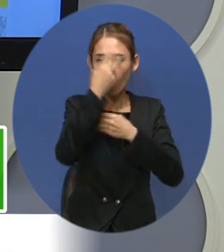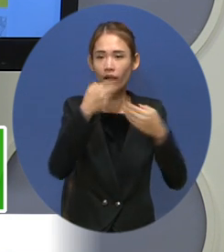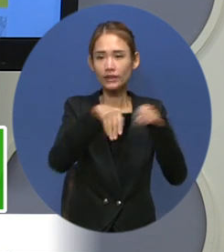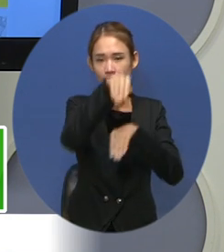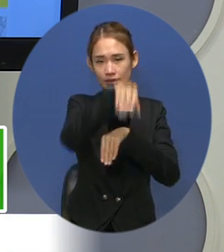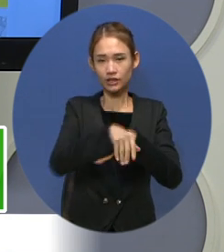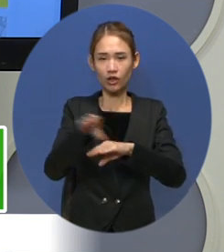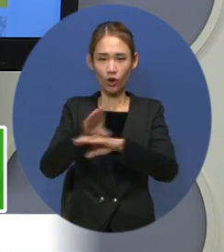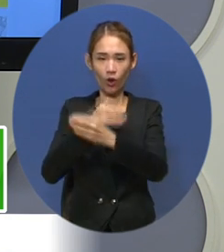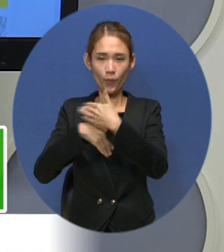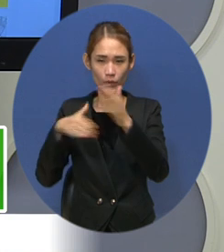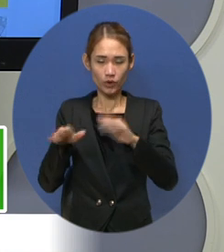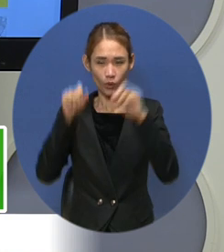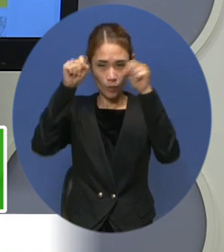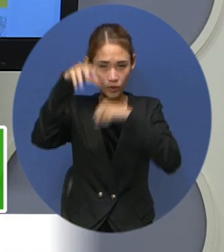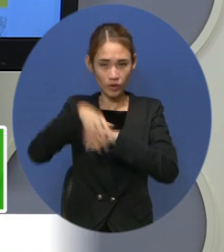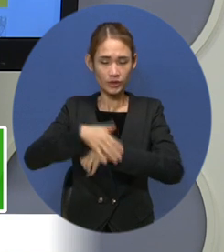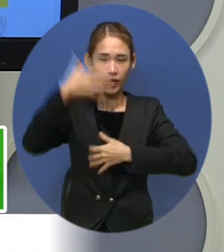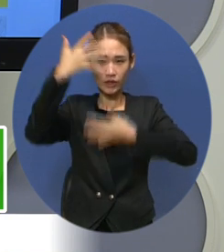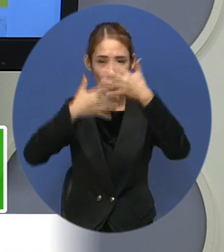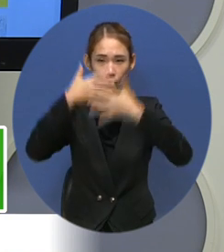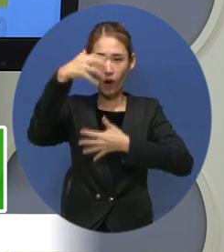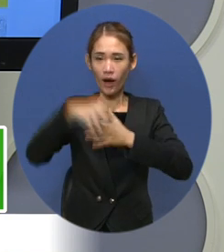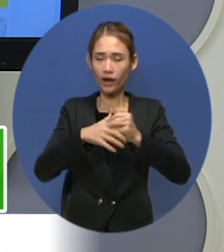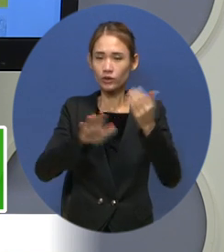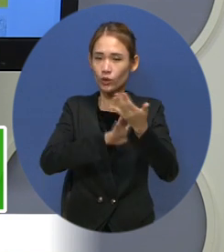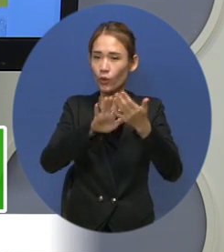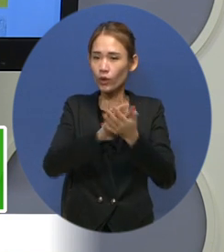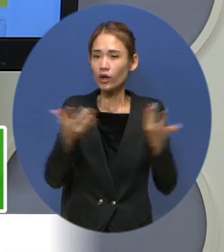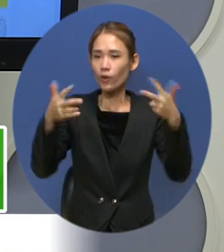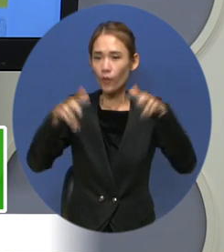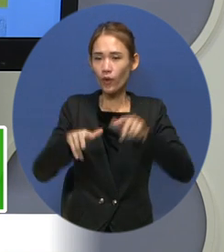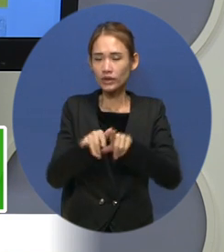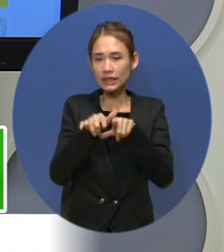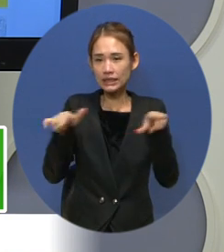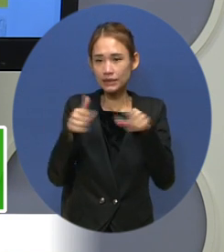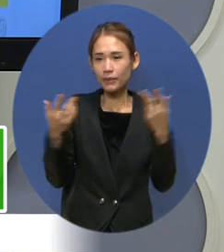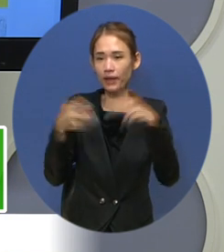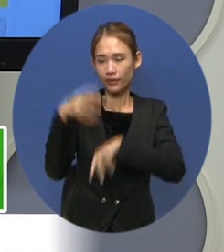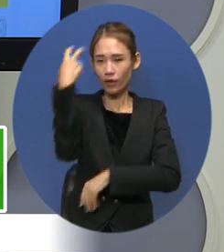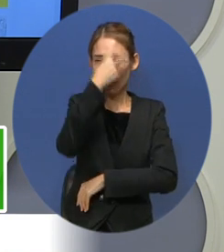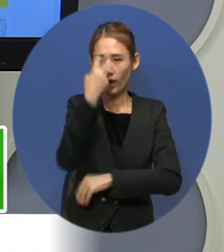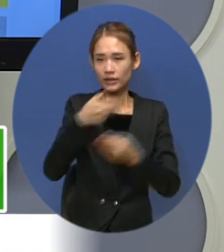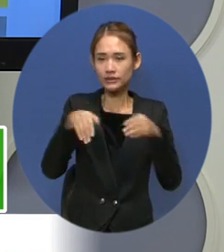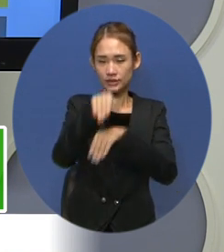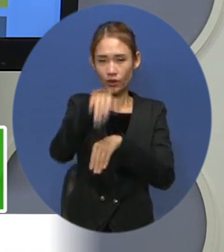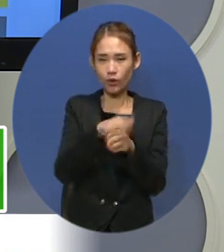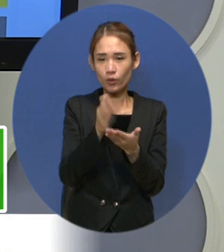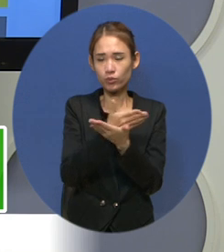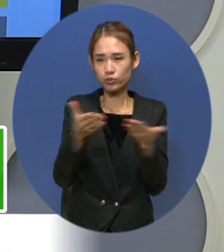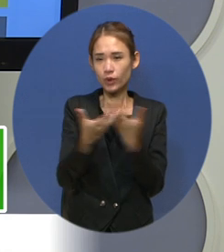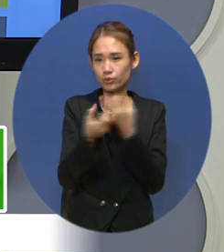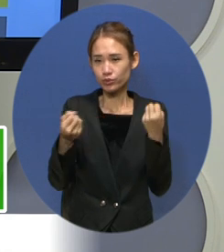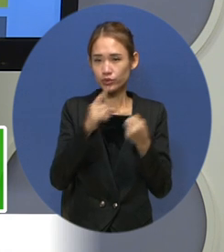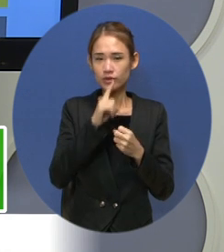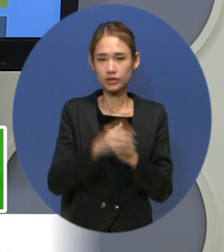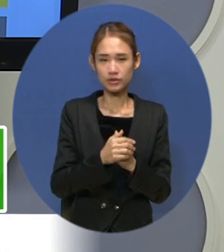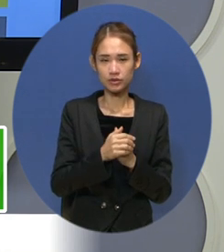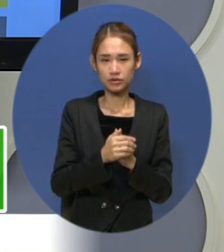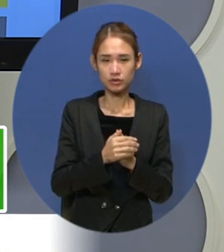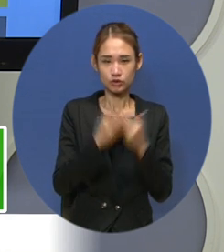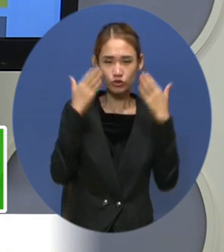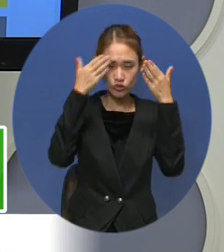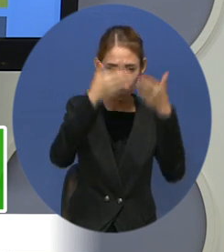방 공연장 영화관 놀이공원 등은 일반 관리 시설로 분류하게 됩니다 중점관리